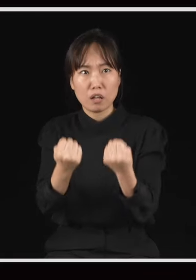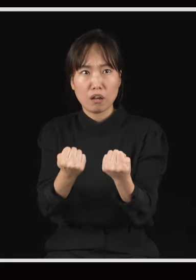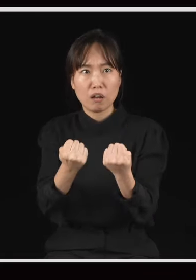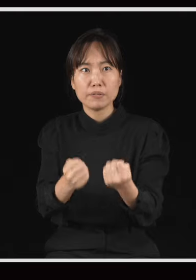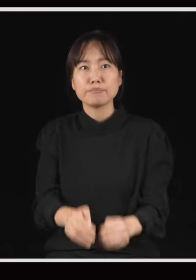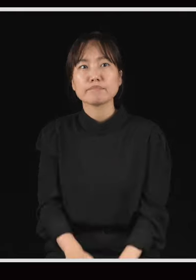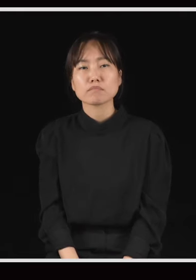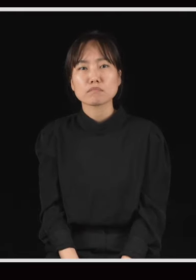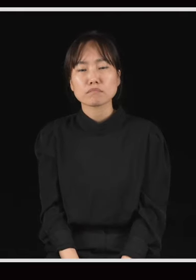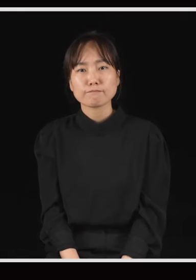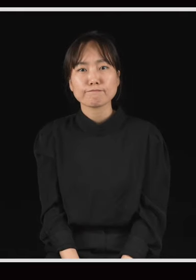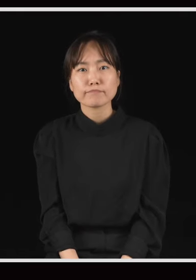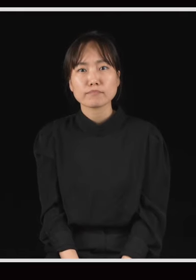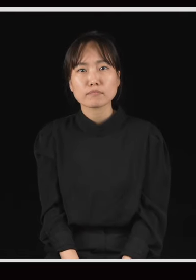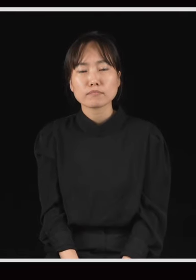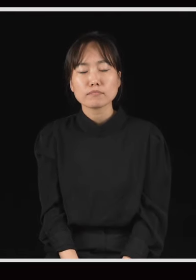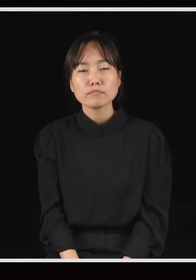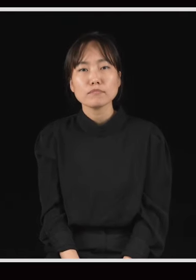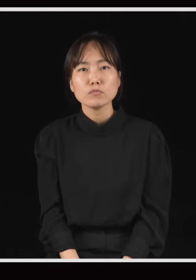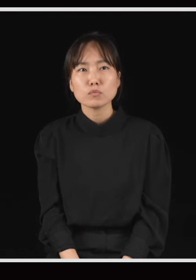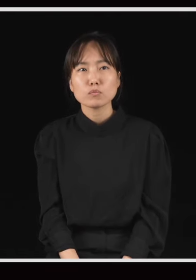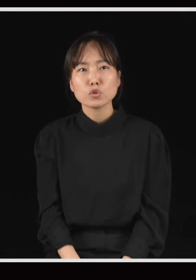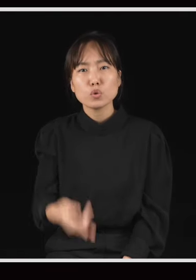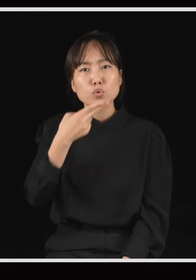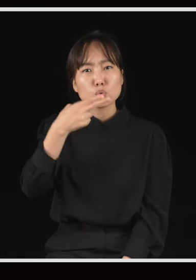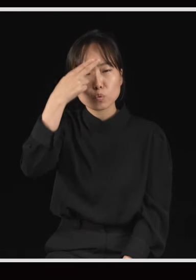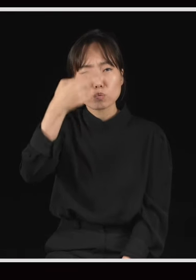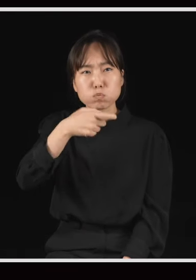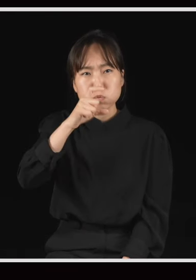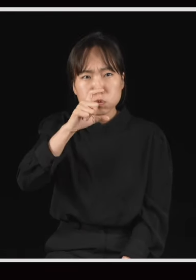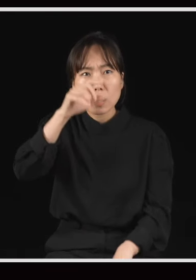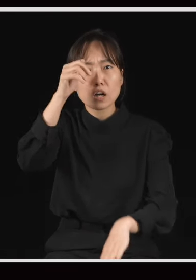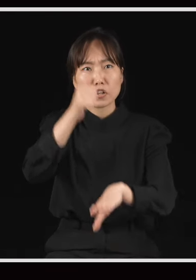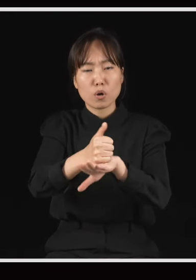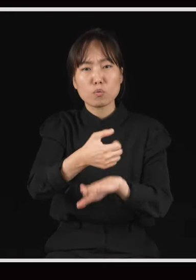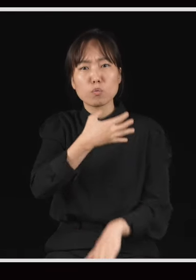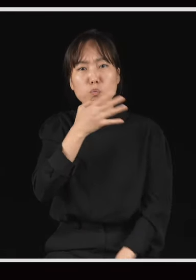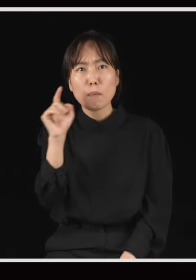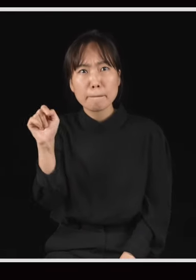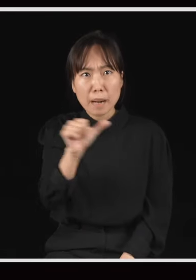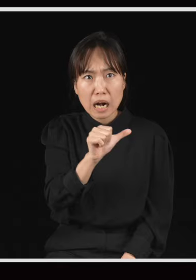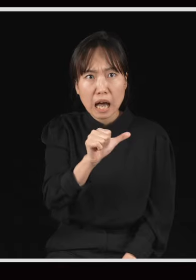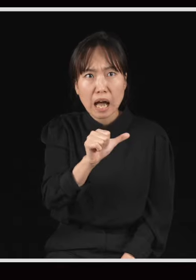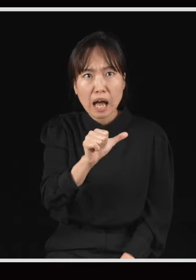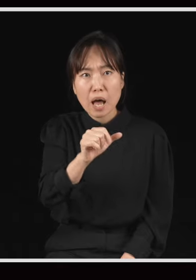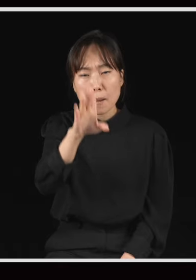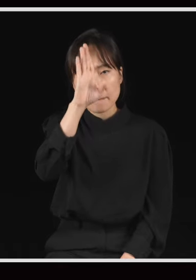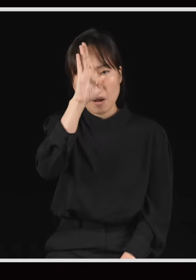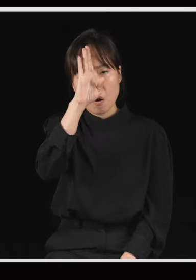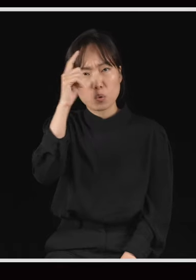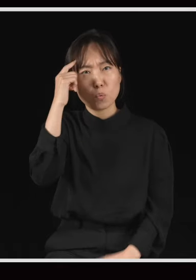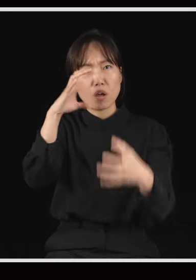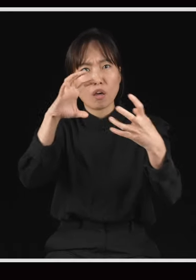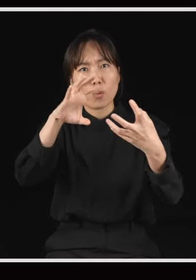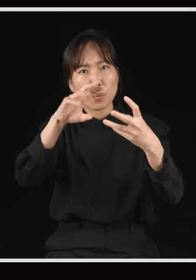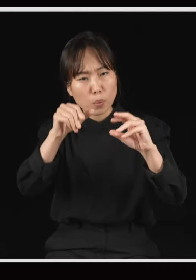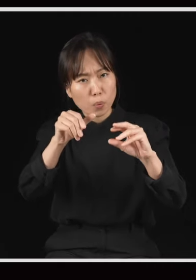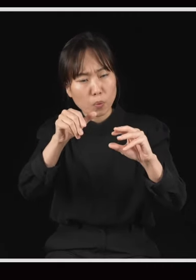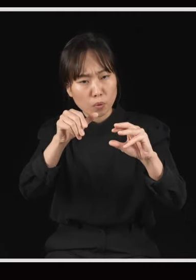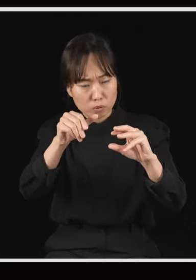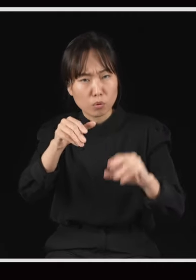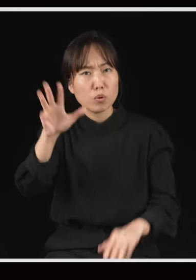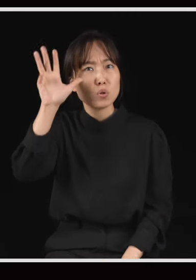이렇게 하시는 경우가 많죠. 그래서 신체적으로는 가속노화가 되고 장기적으로는 이제 만성 질환이 발생하고 뇌 위축이 됩니다. 그렇게